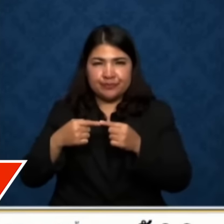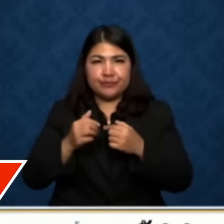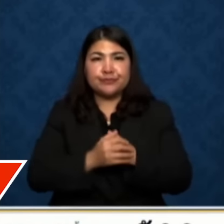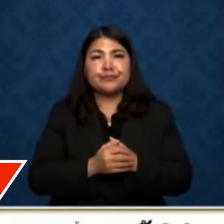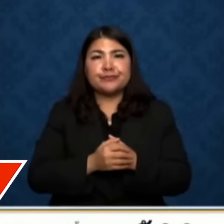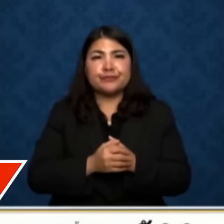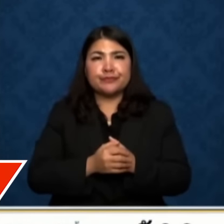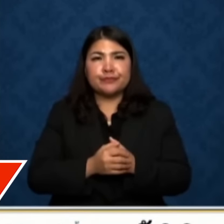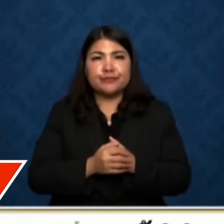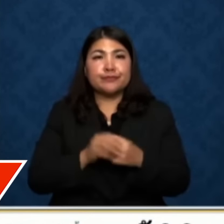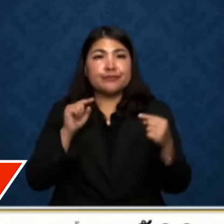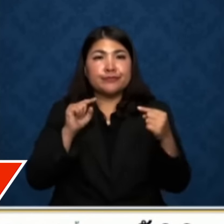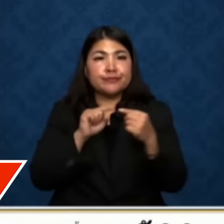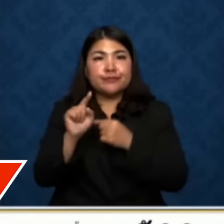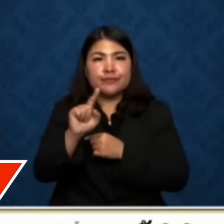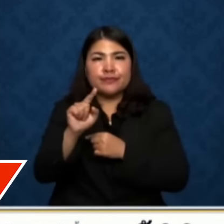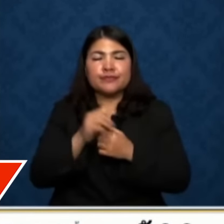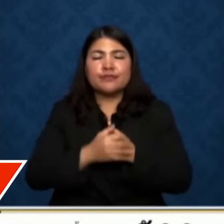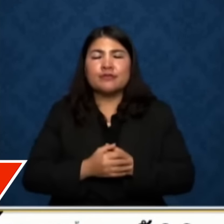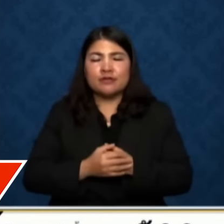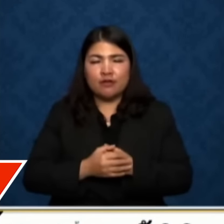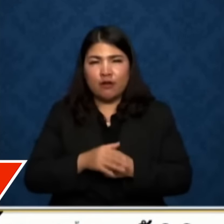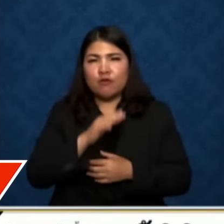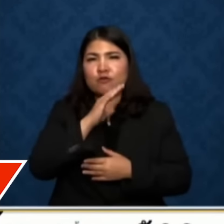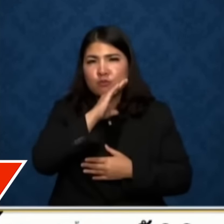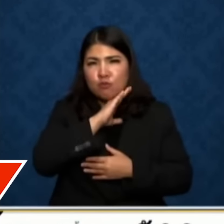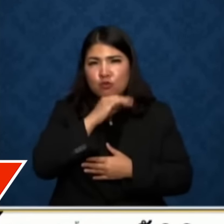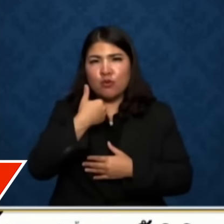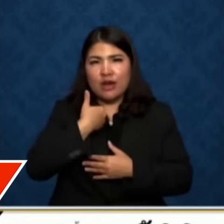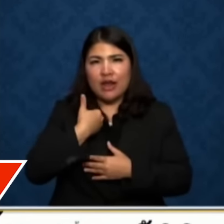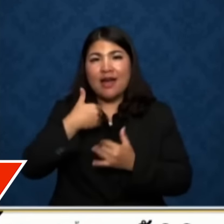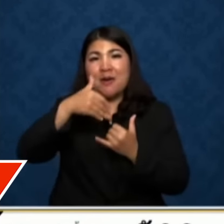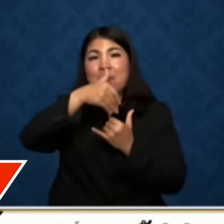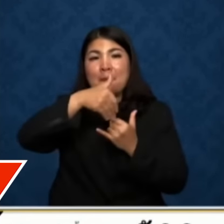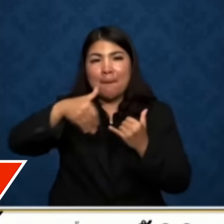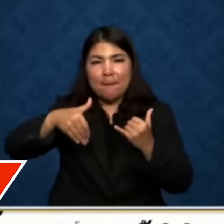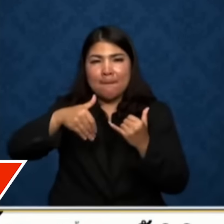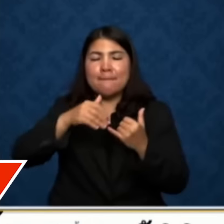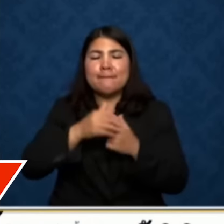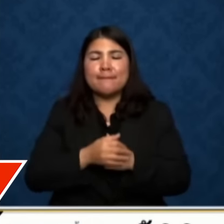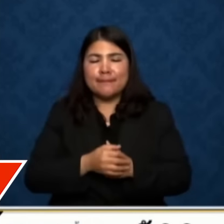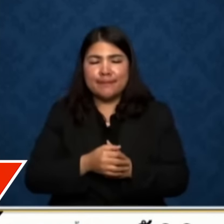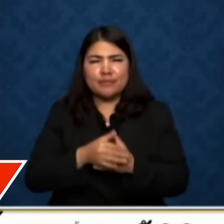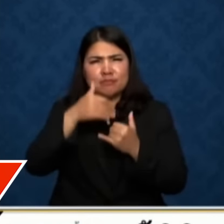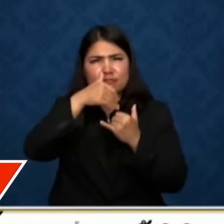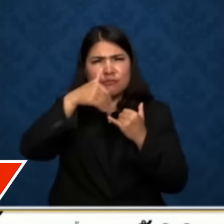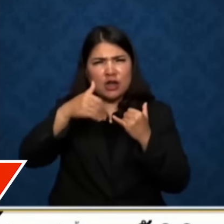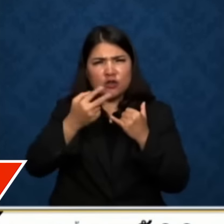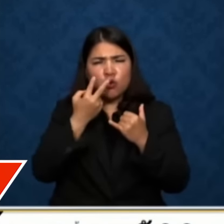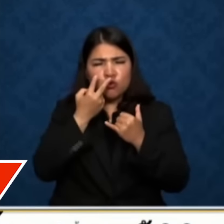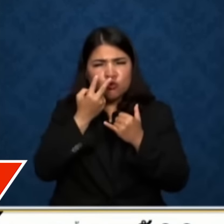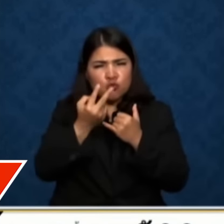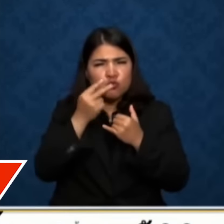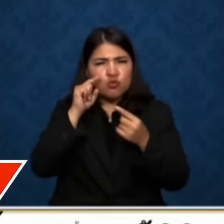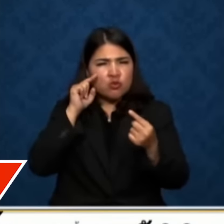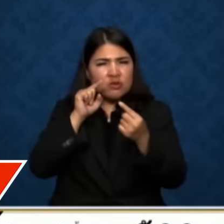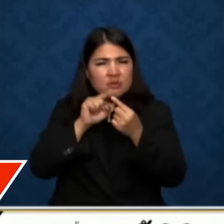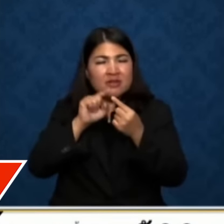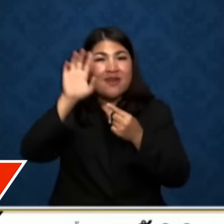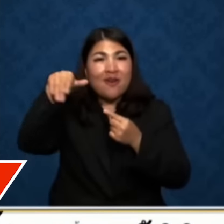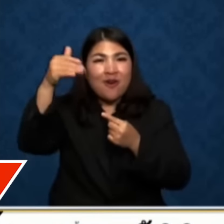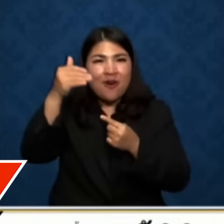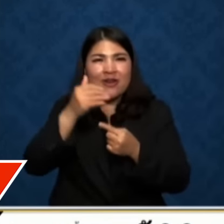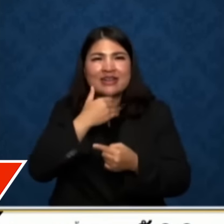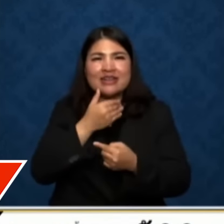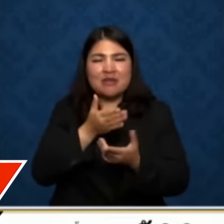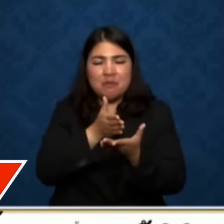ก็คือว่าเวลาเราจะผ่าตัดคนไข้เนี่ยท่านประธานครับมันต้องมีข้อบ่งชี้ในการผ่าตัดเรา